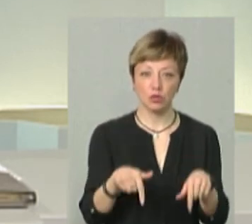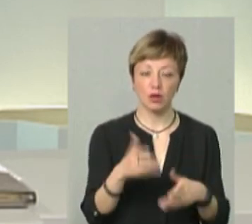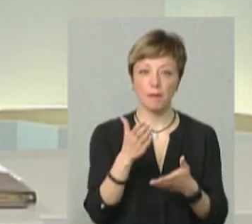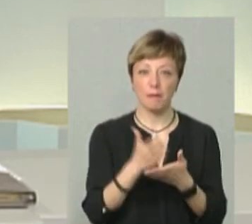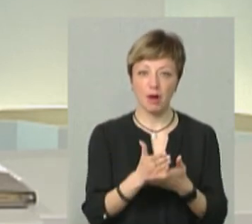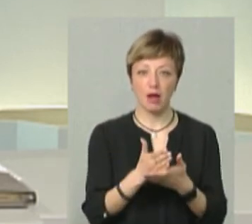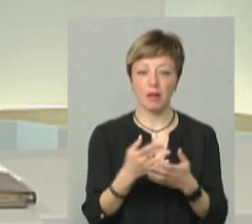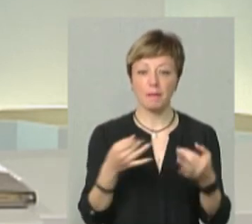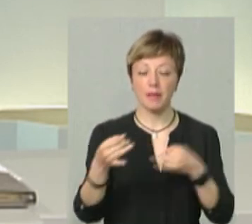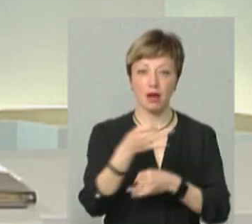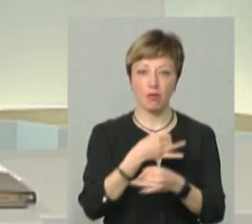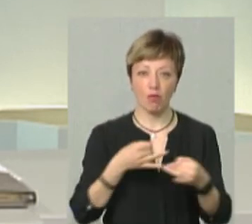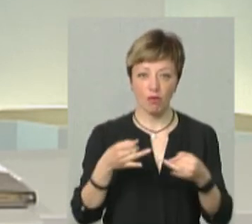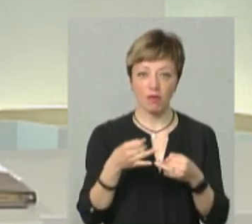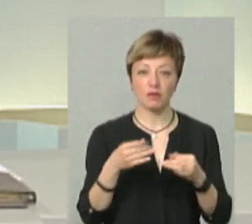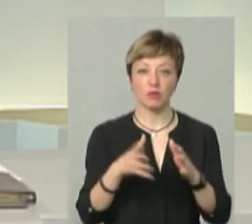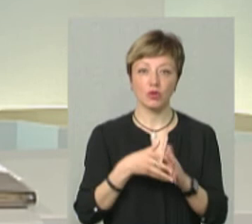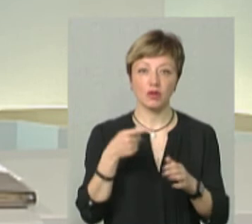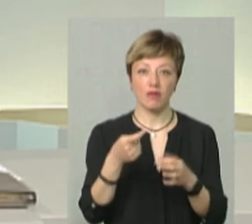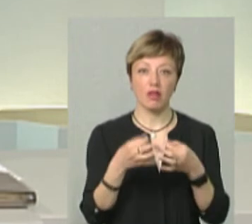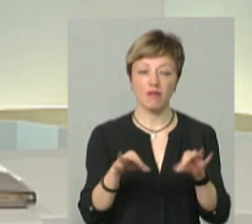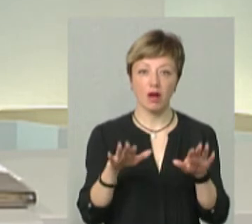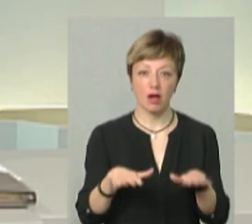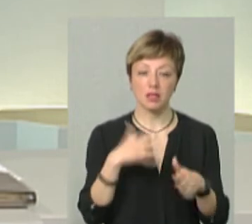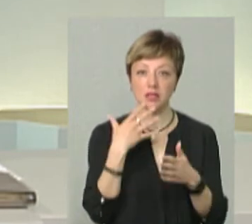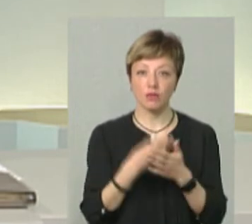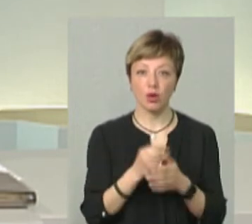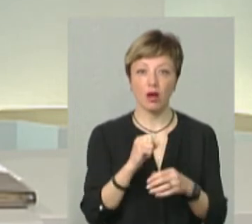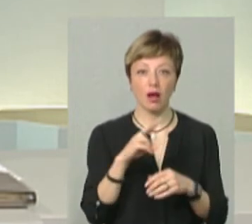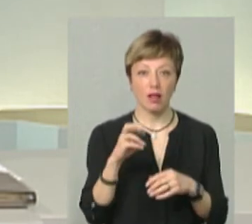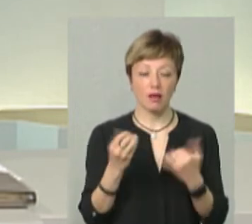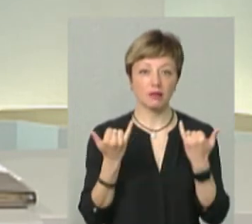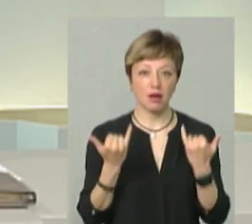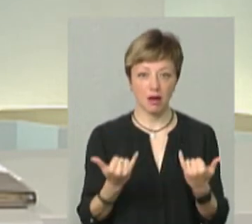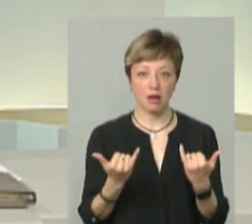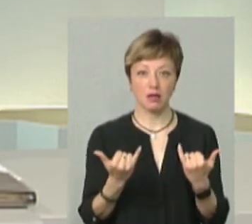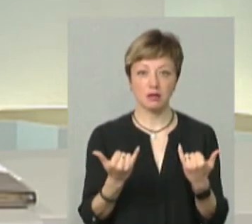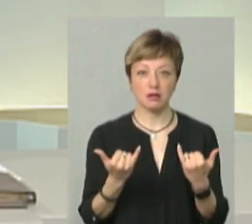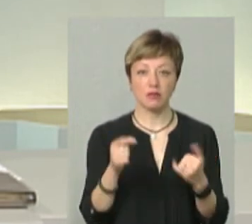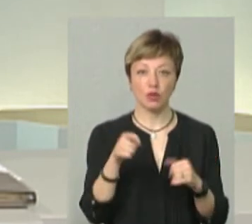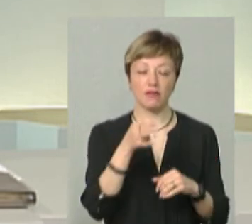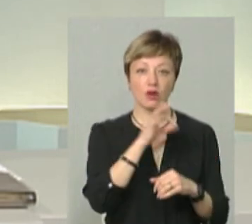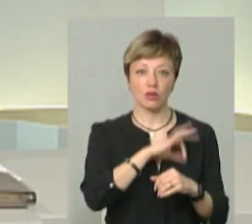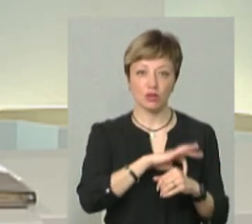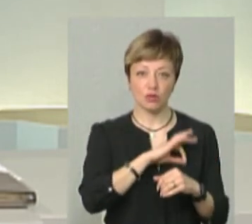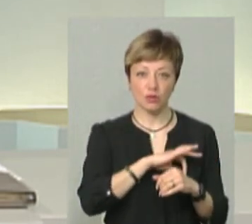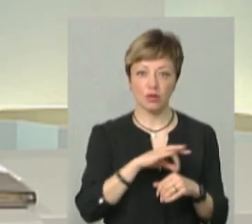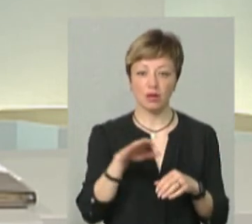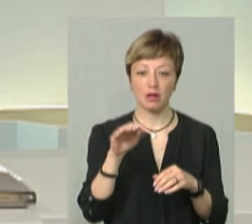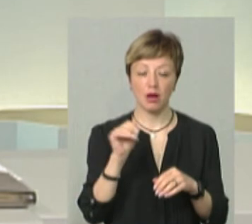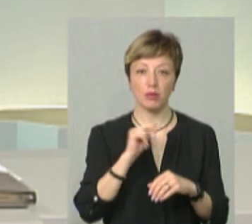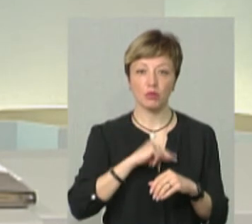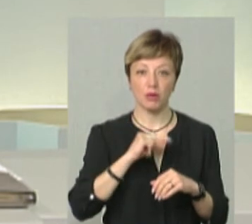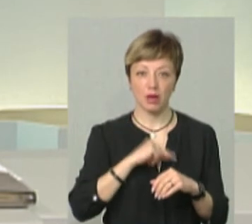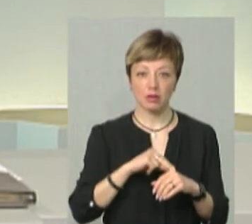мали перемовини з ними, вони подавали вакансії свої, але наразі вони використовують найману